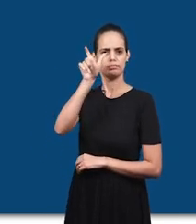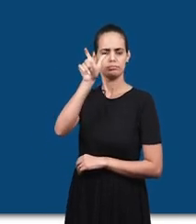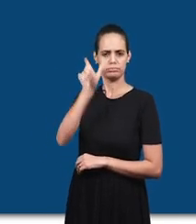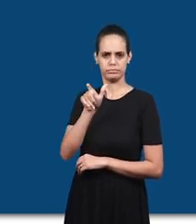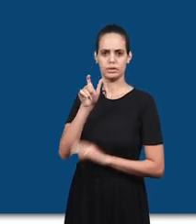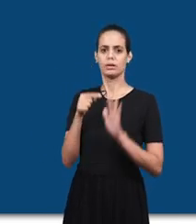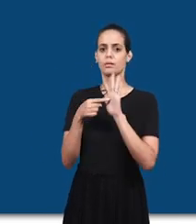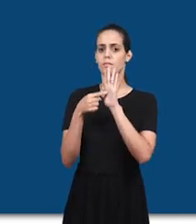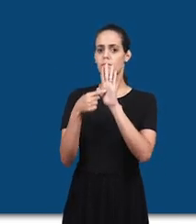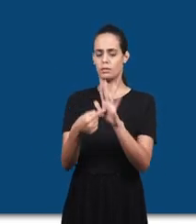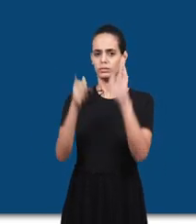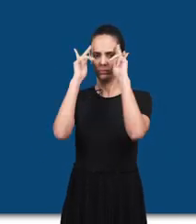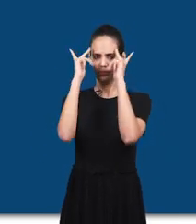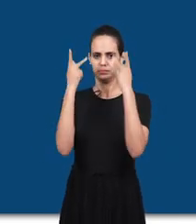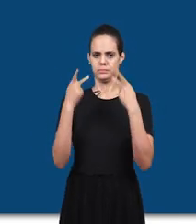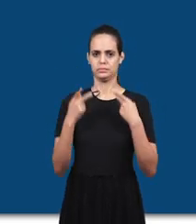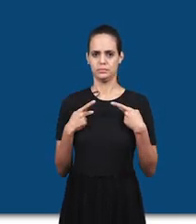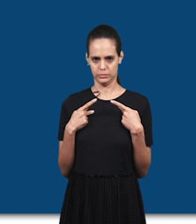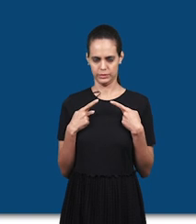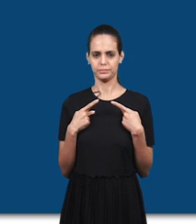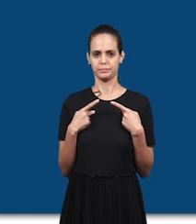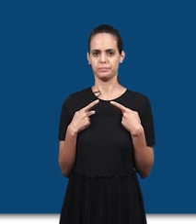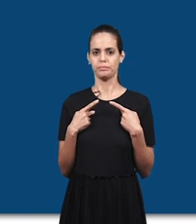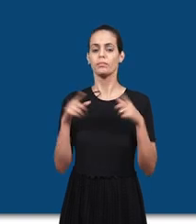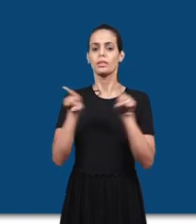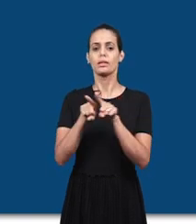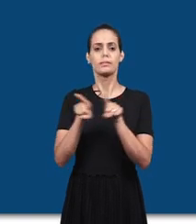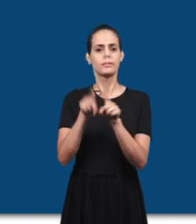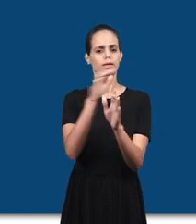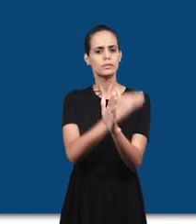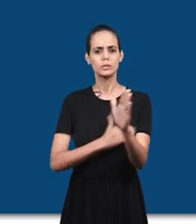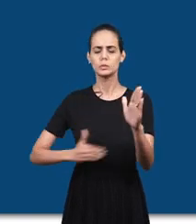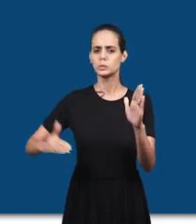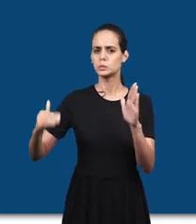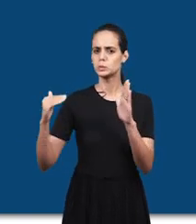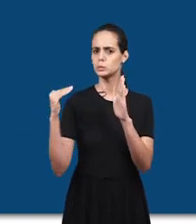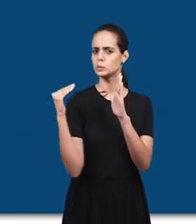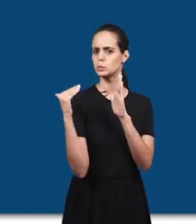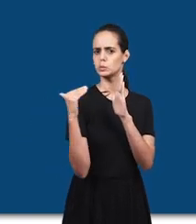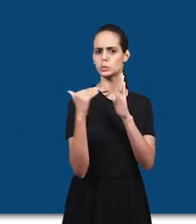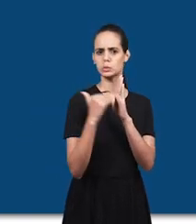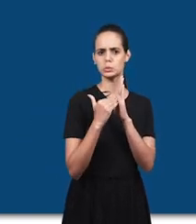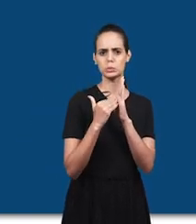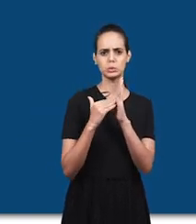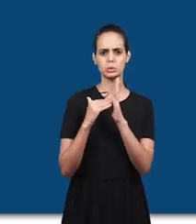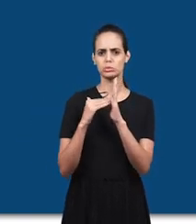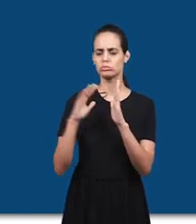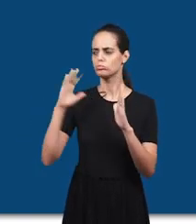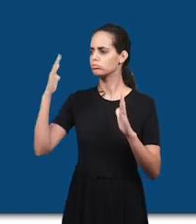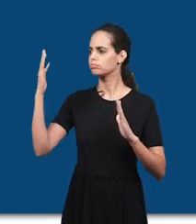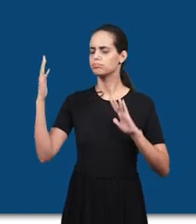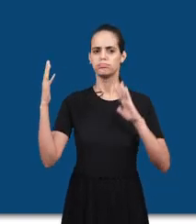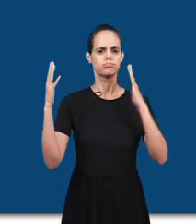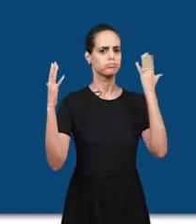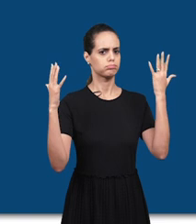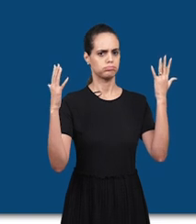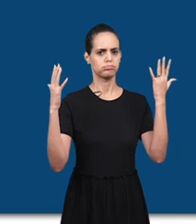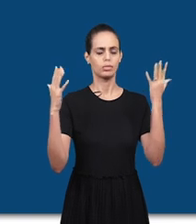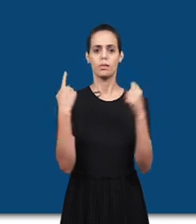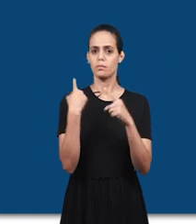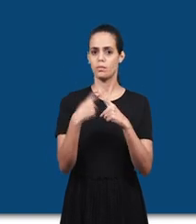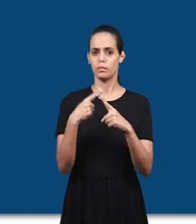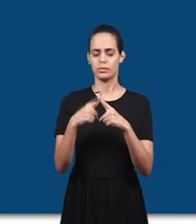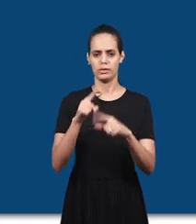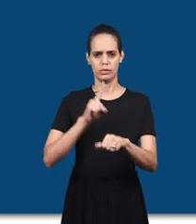nous pouvons dire, des figures que touche l'homme. Et tout cela qui